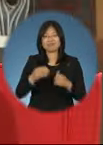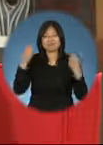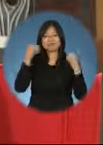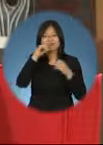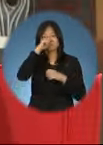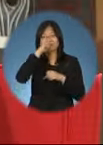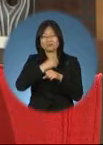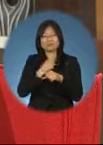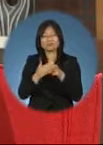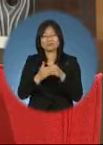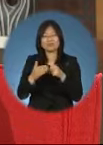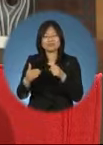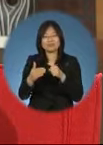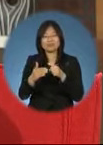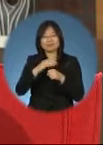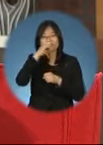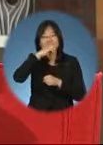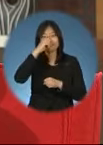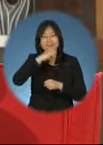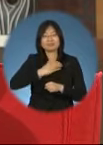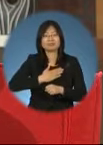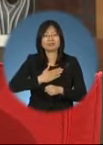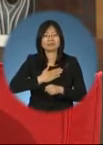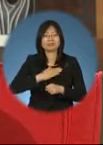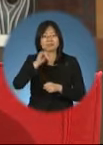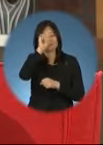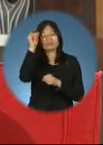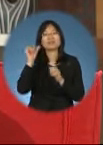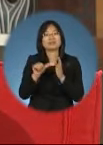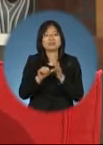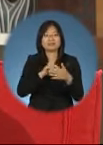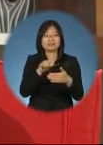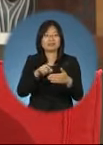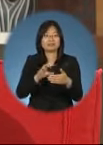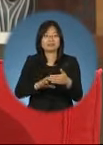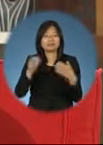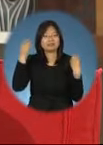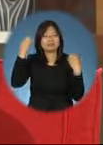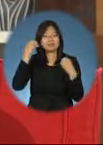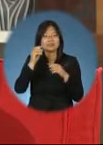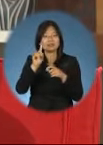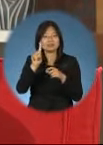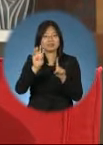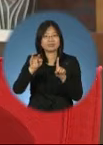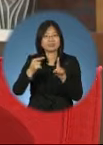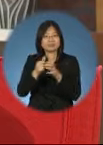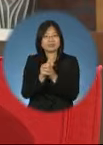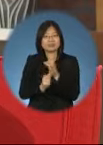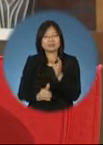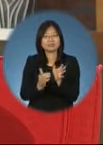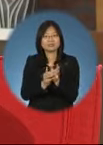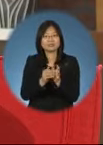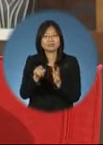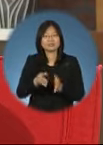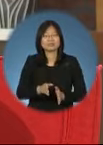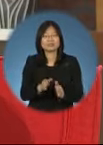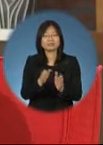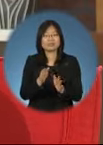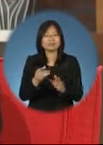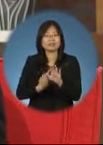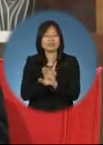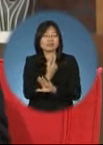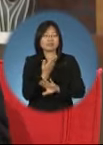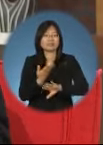뭐 좋아서 난 근데 그냥 제가 이렇게 내 인생에서 예. 춤에 한번 빠졌었고 예. 그냥 이 길밖에 다른